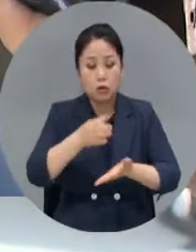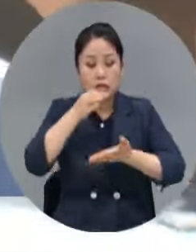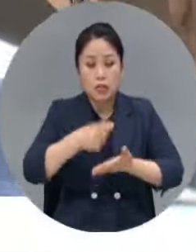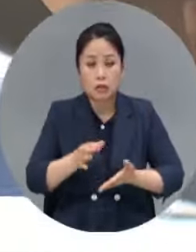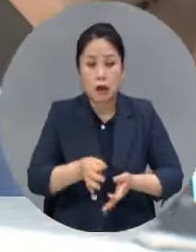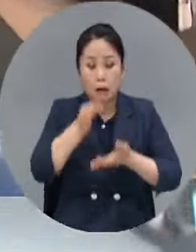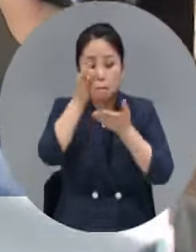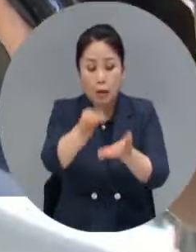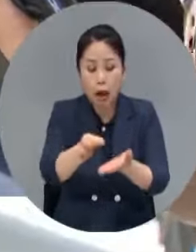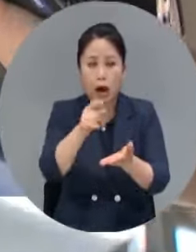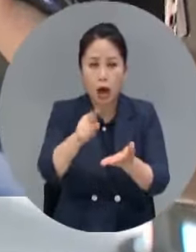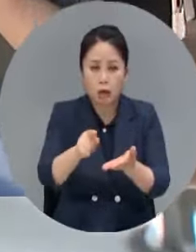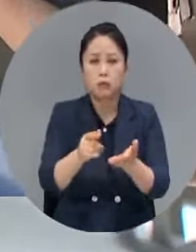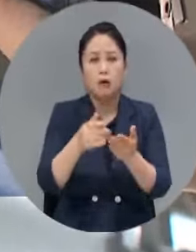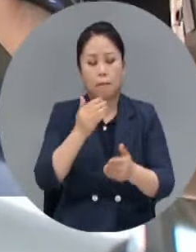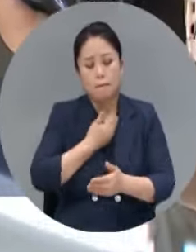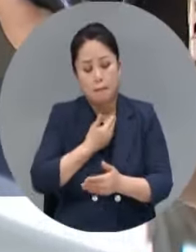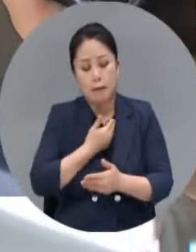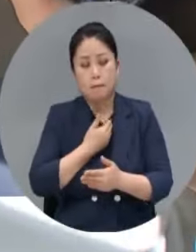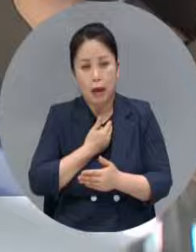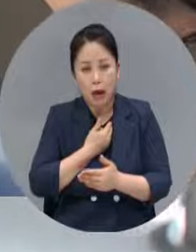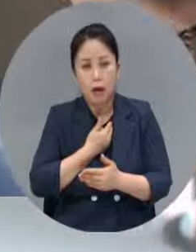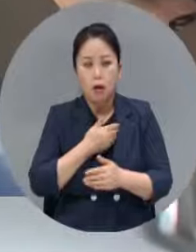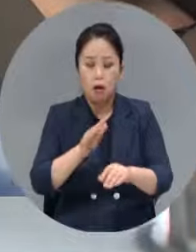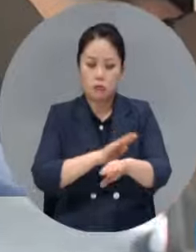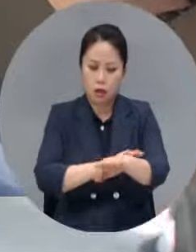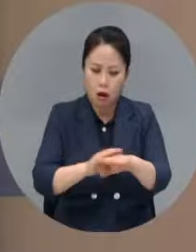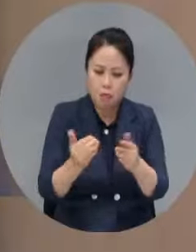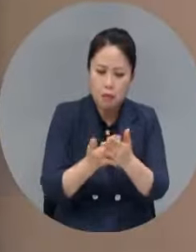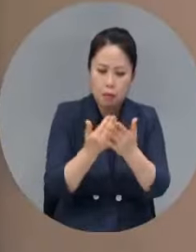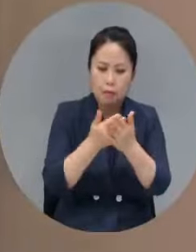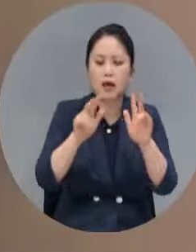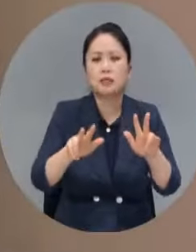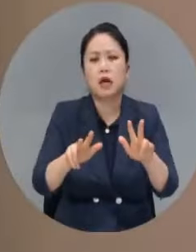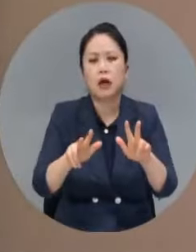이때까지 버틴 거예요. 이제 좀 잘 될 만하니까 자 대기업 주겠다 나가라.